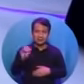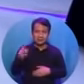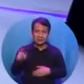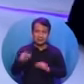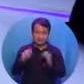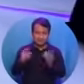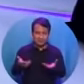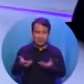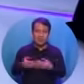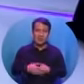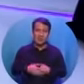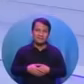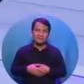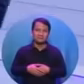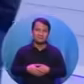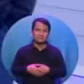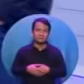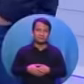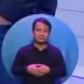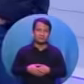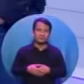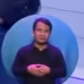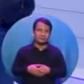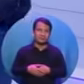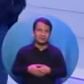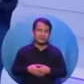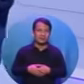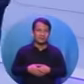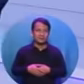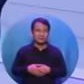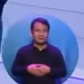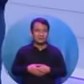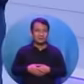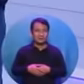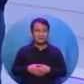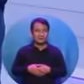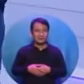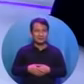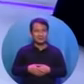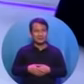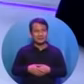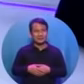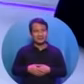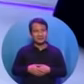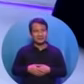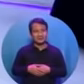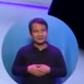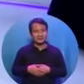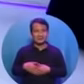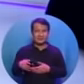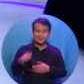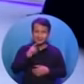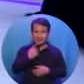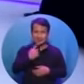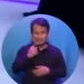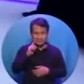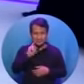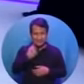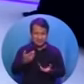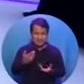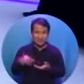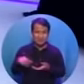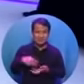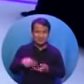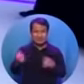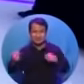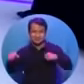wala. O sige, mag-bullet dance muna. Para medyo nainip na tayo eh. Direk, pwede bang budot